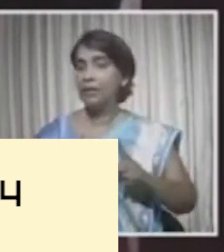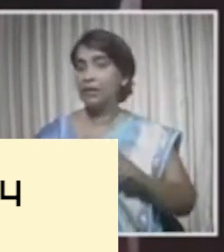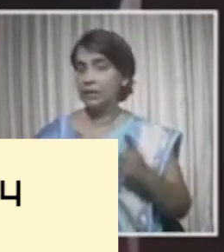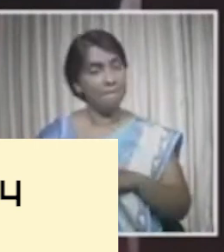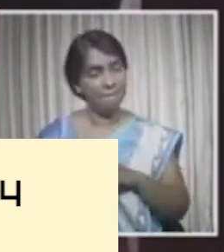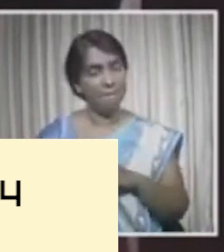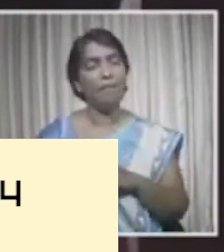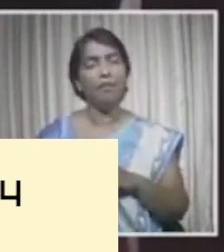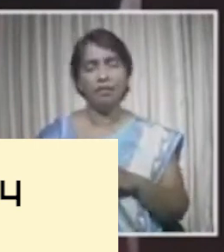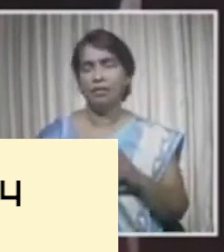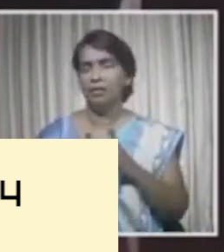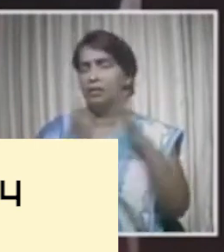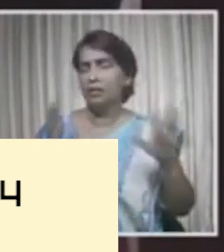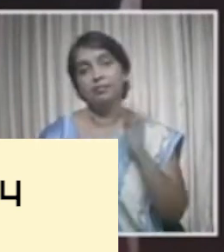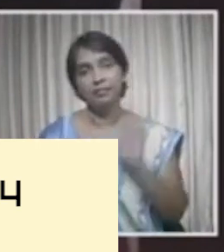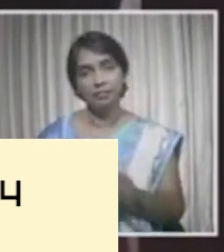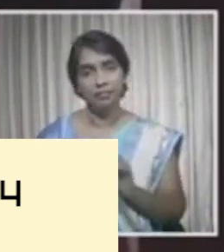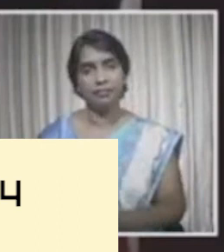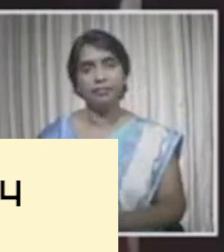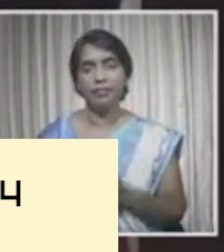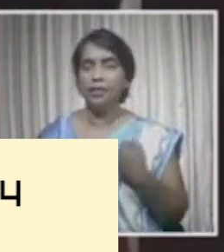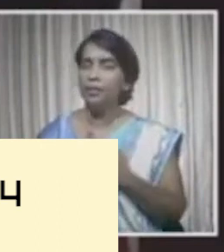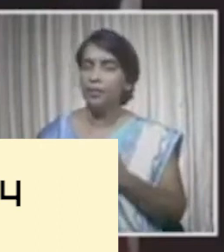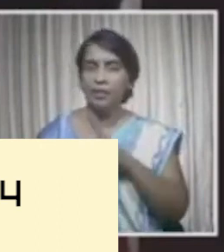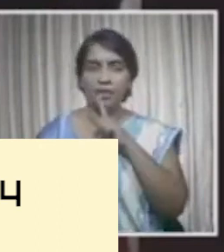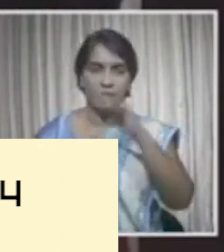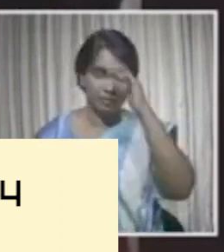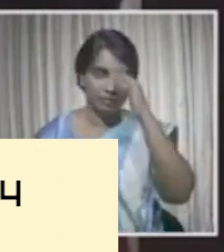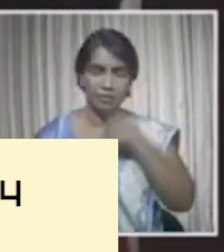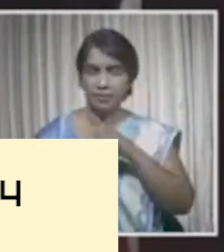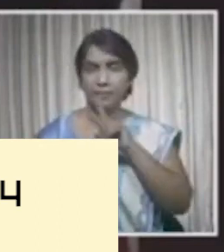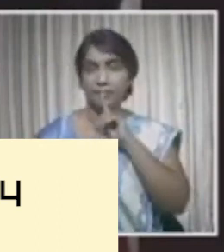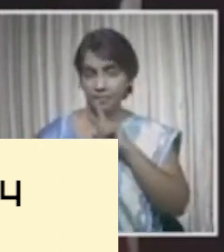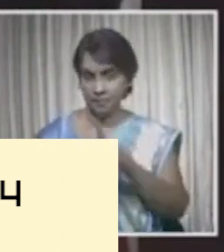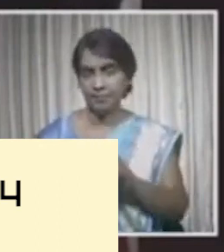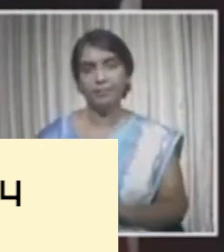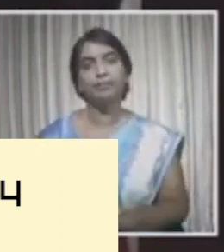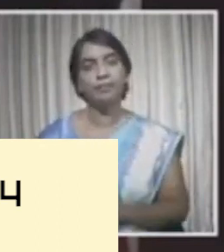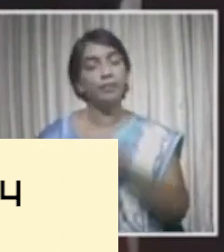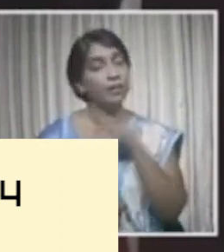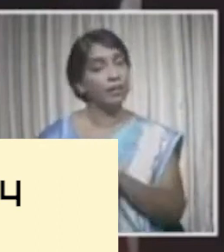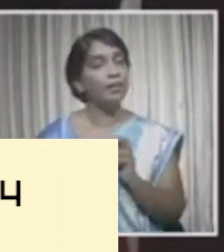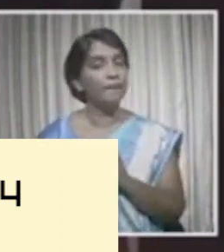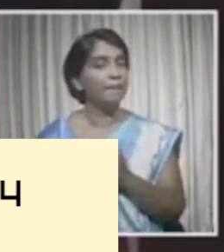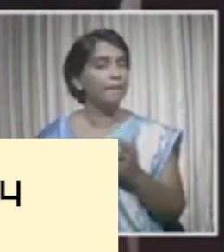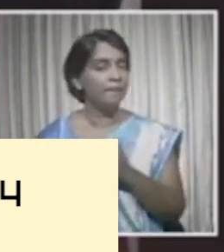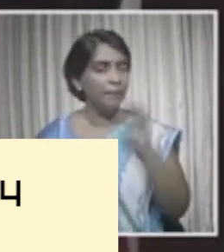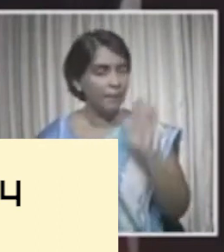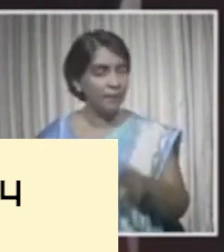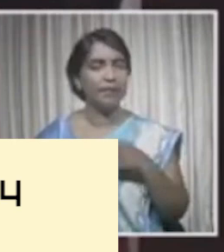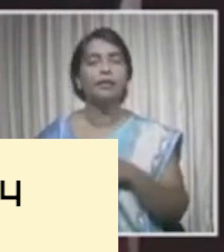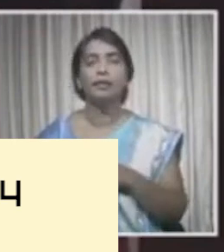வீமே கட்லுவ அந்த பரபதல விதிகட திபெர். இந்தியாவிடம் இருந்து பெற்ற கடனில் 14,000 கிராமங்களிலும் ஒவ்வொரு மொட்டு உறுப்பினர்